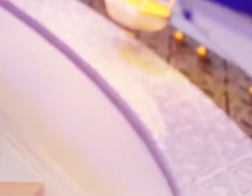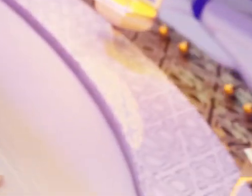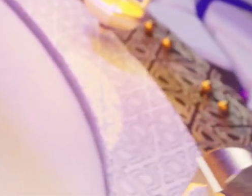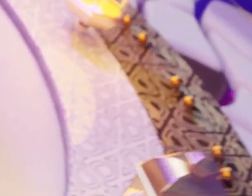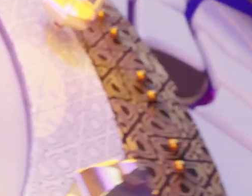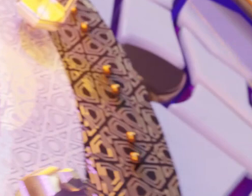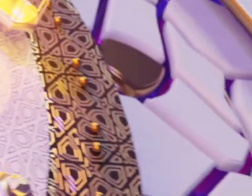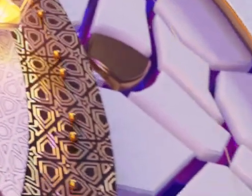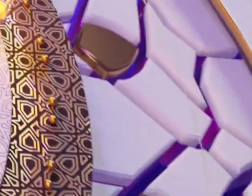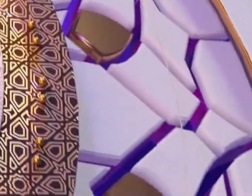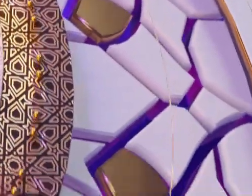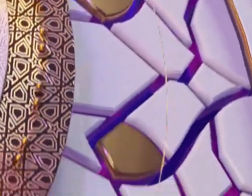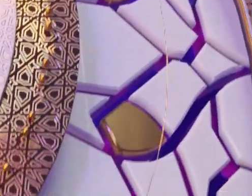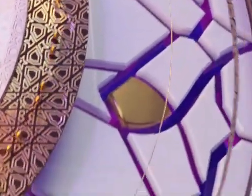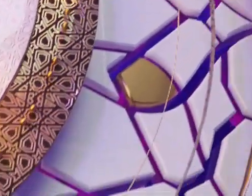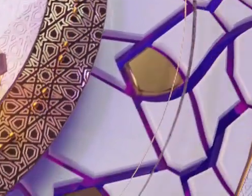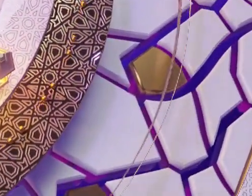رب